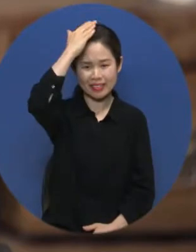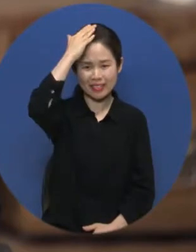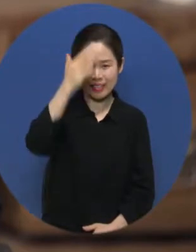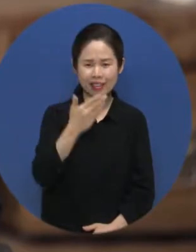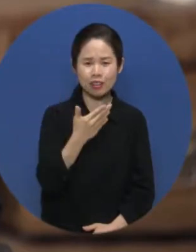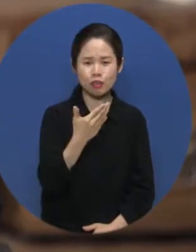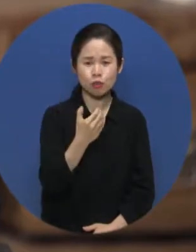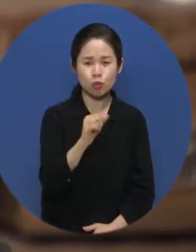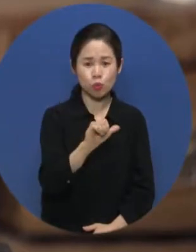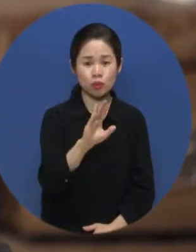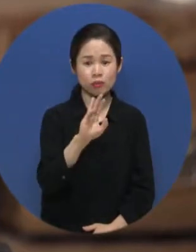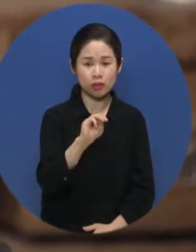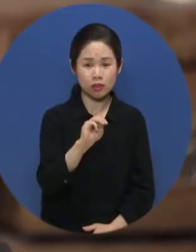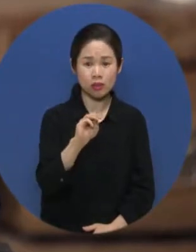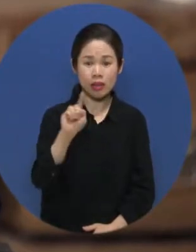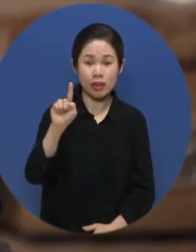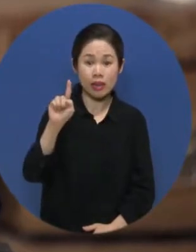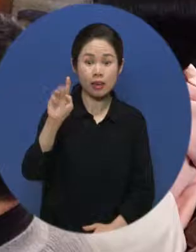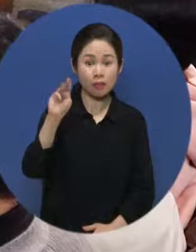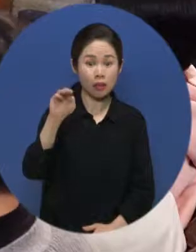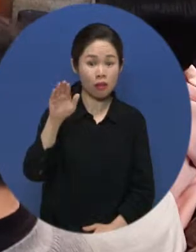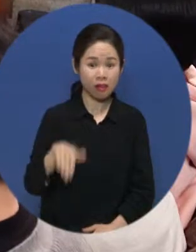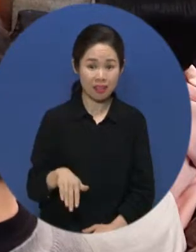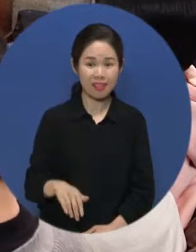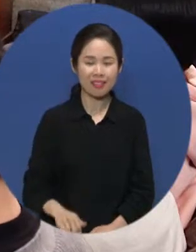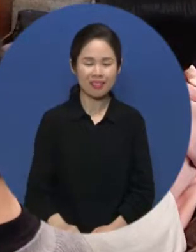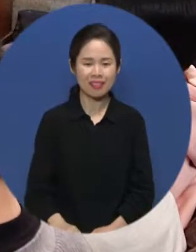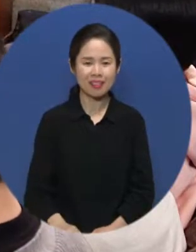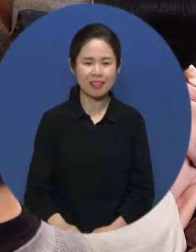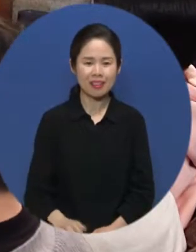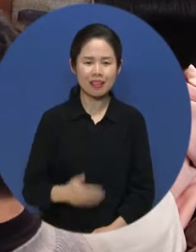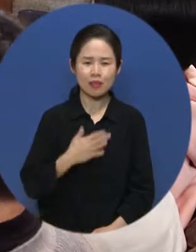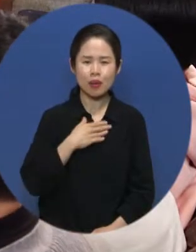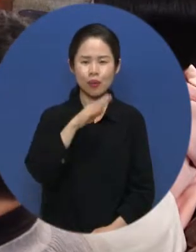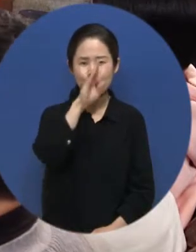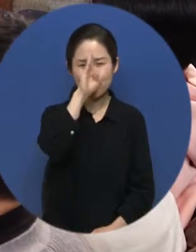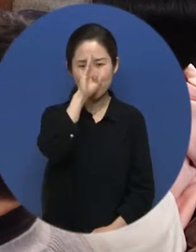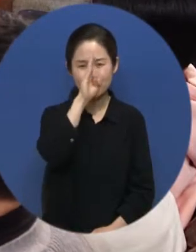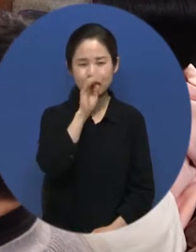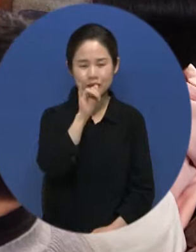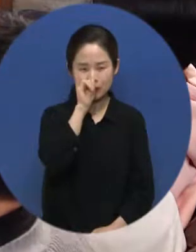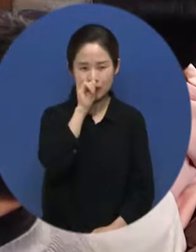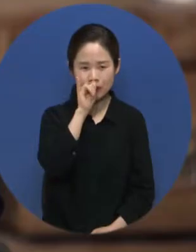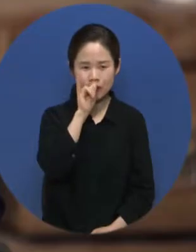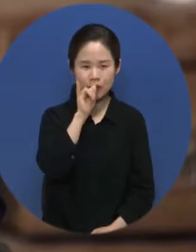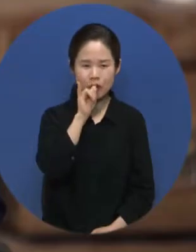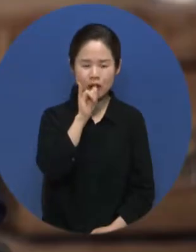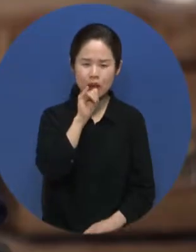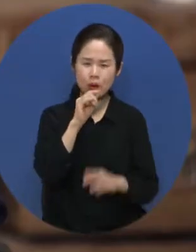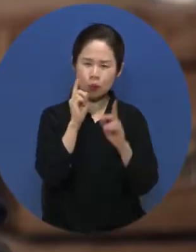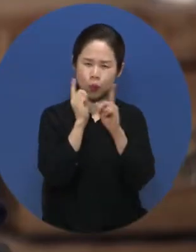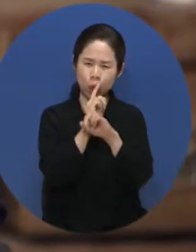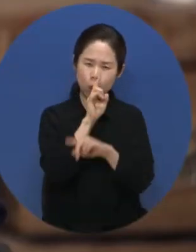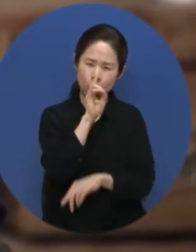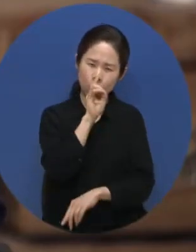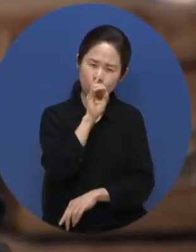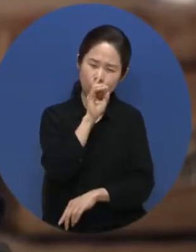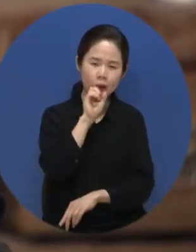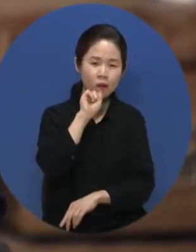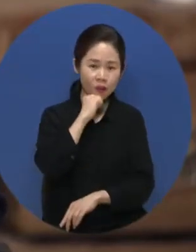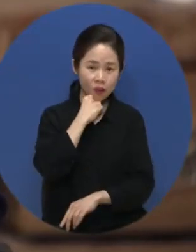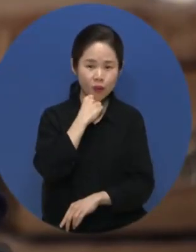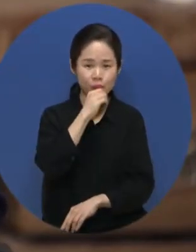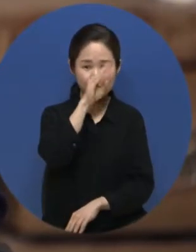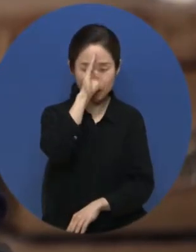되지 않아요. 1m가 채 되지 않죠. 갖고 있는 질환이 있는데 희귀 난치성 질환 골형성 부전증이라고